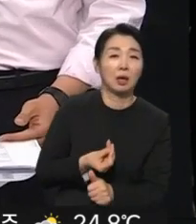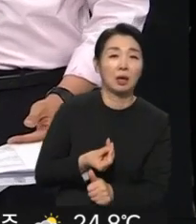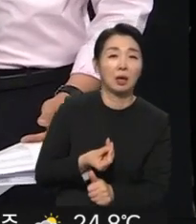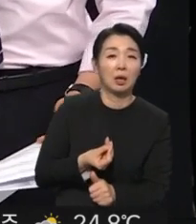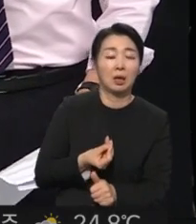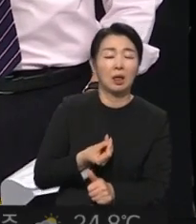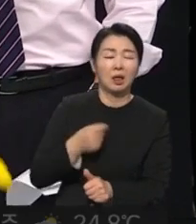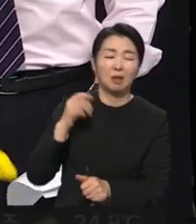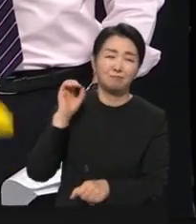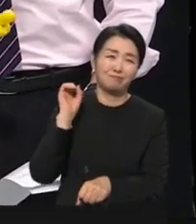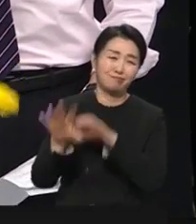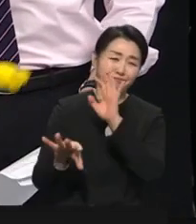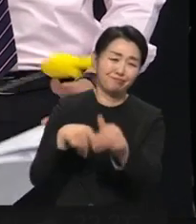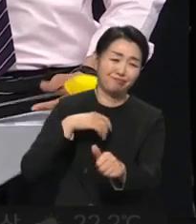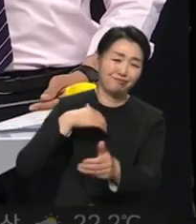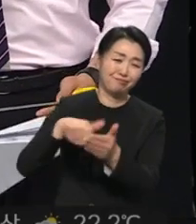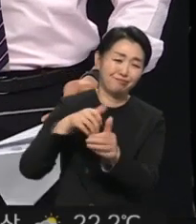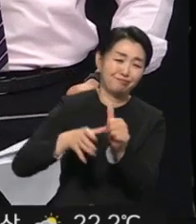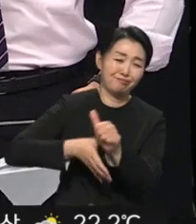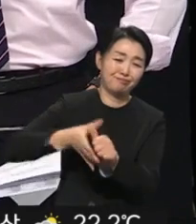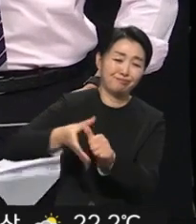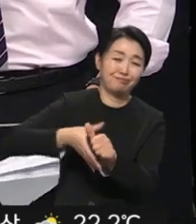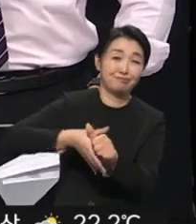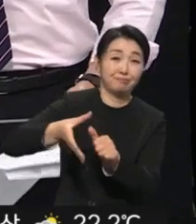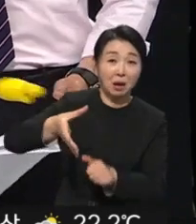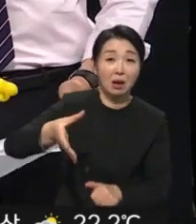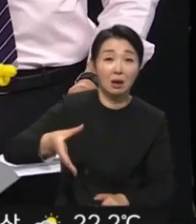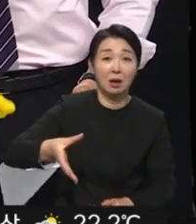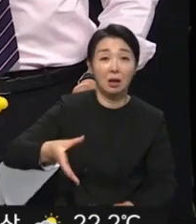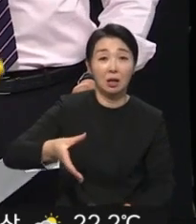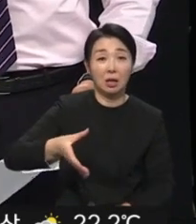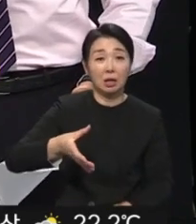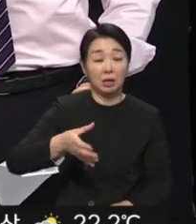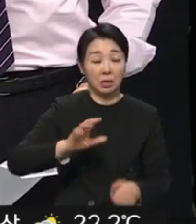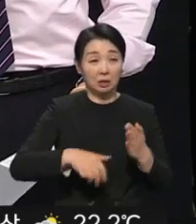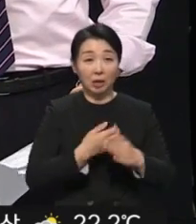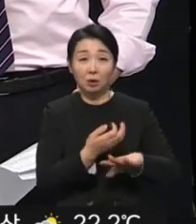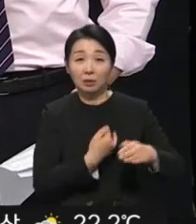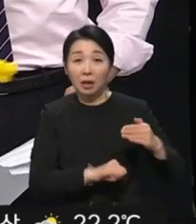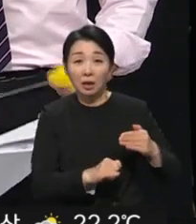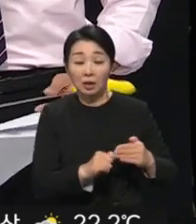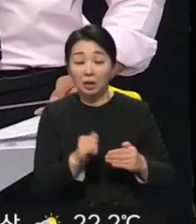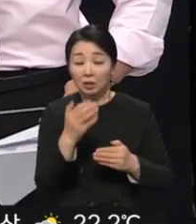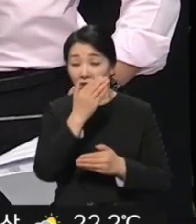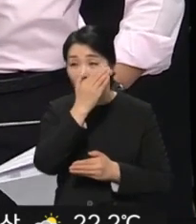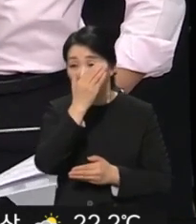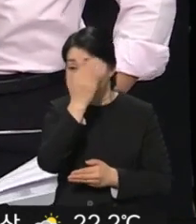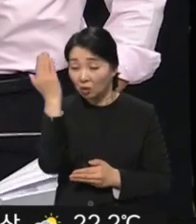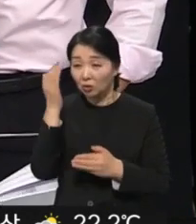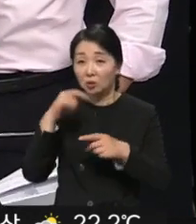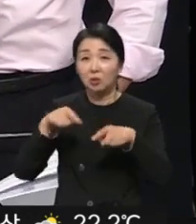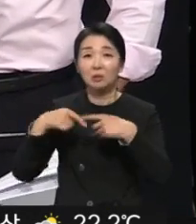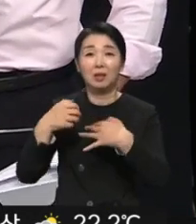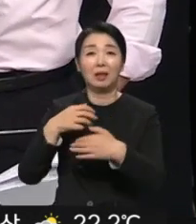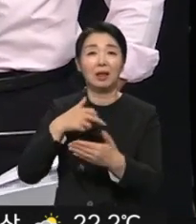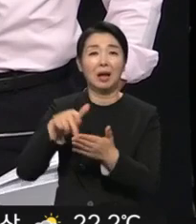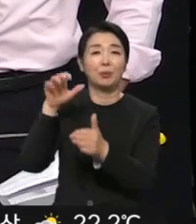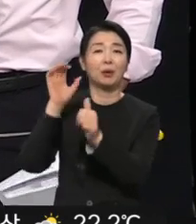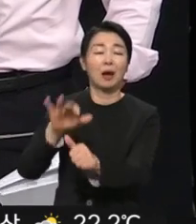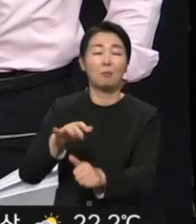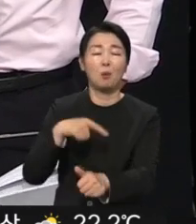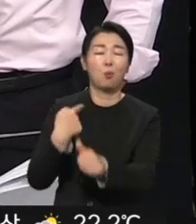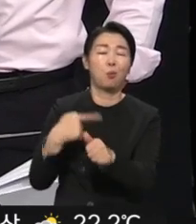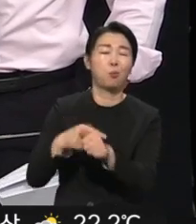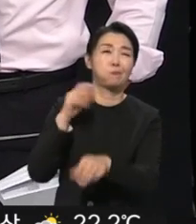돼서 일방적인 공격을 당한 걸 뜻하죠. 일부 개딸이 이 청년 정치인들을 이 카톡 감옥에 가두고 온갖